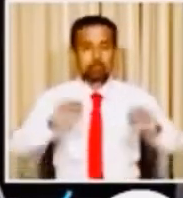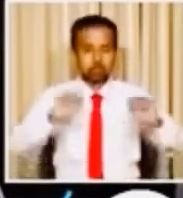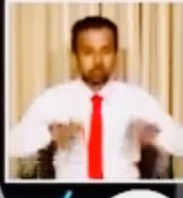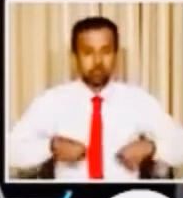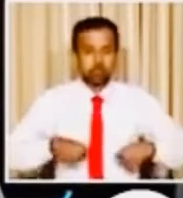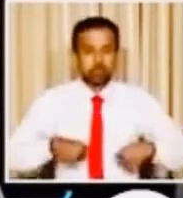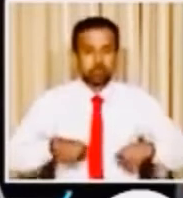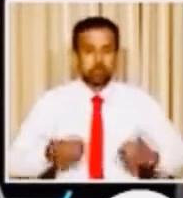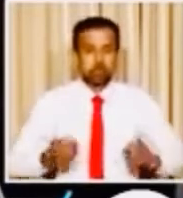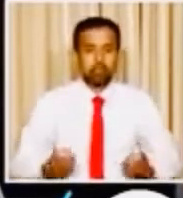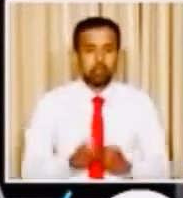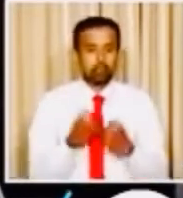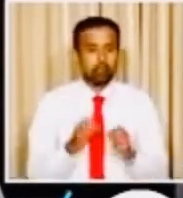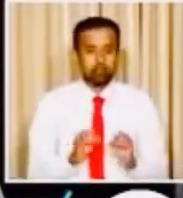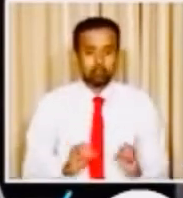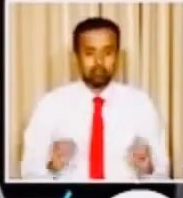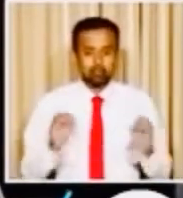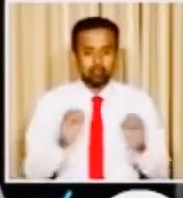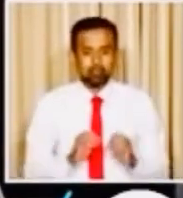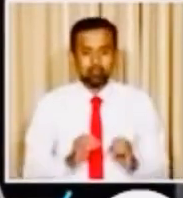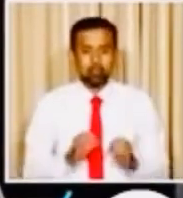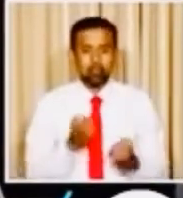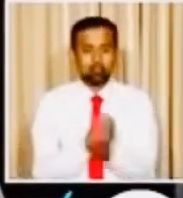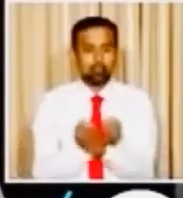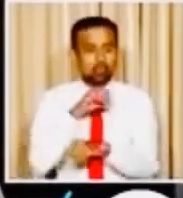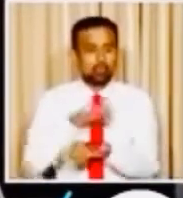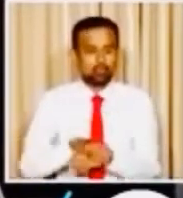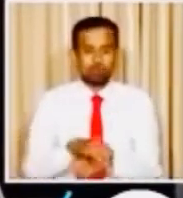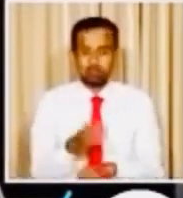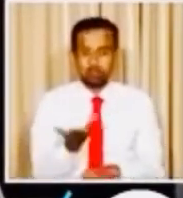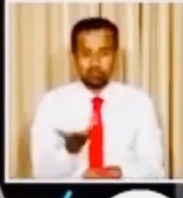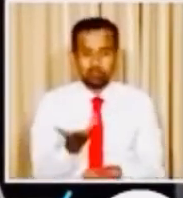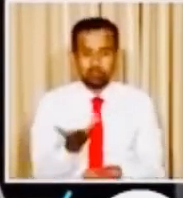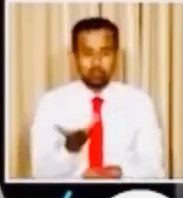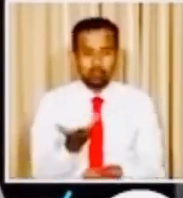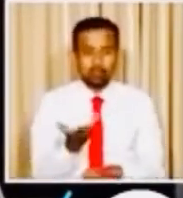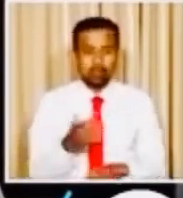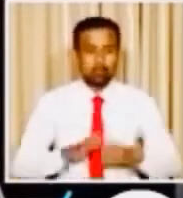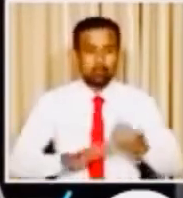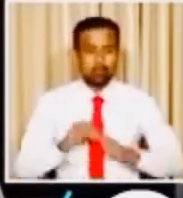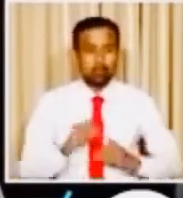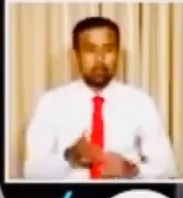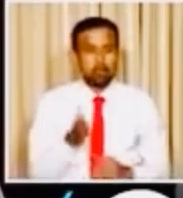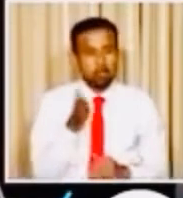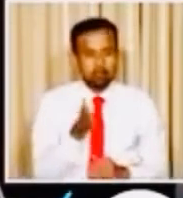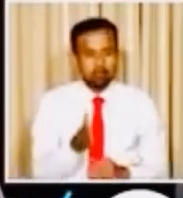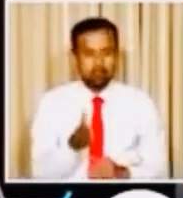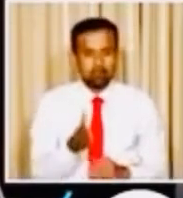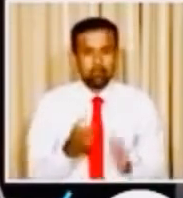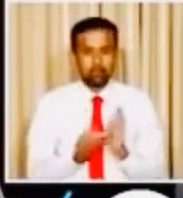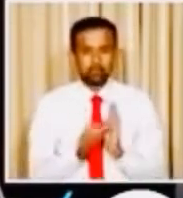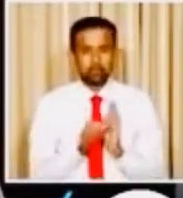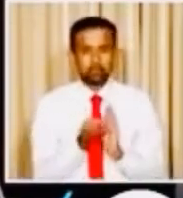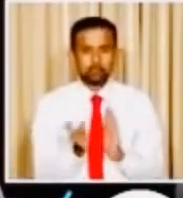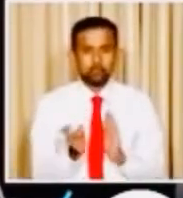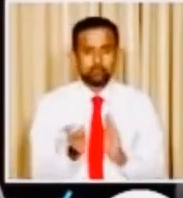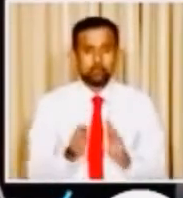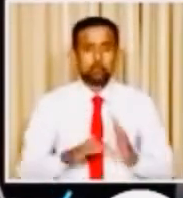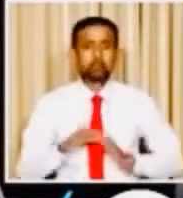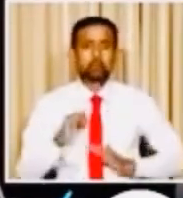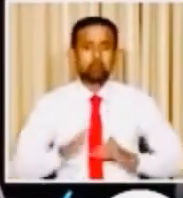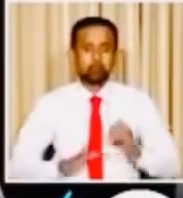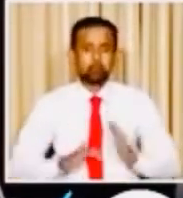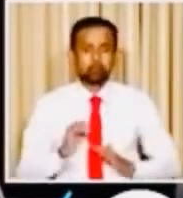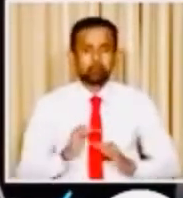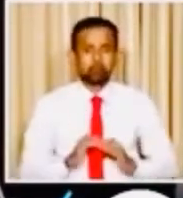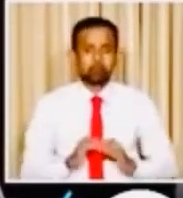හැබැයි මේ වගේ අනතුරු වෙන්නේ නැති නිසා මේවා පොලිසියට අහු වෙන්නේත් නැහැ. අද ඒවා භාවිතා කරනවා. හැබැයි අනවසරයෙන් තමයි ඒවා භාවිතා කරන්නේ.